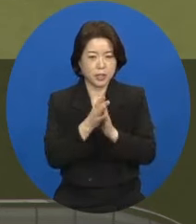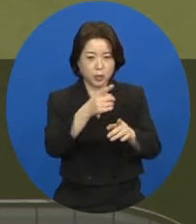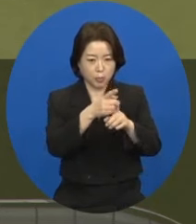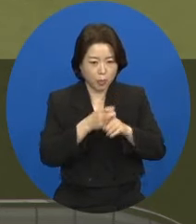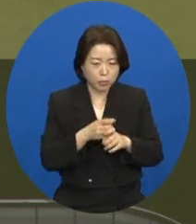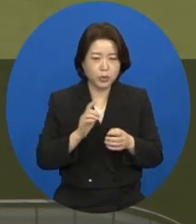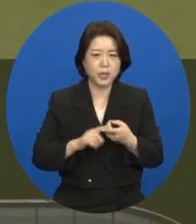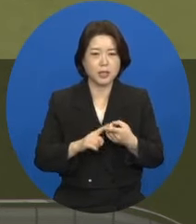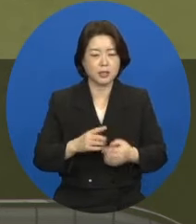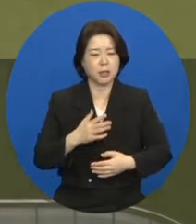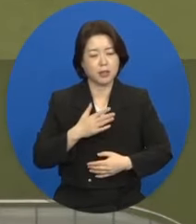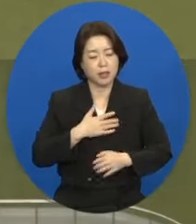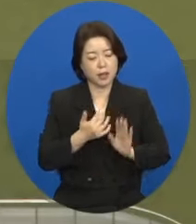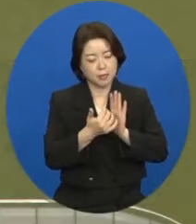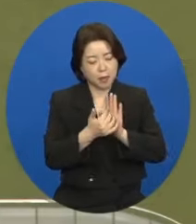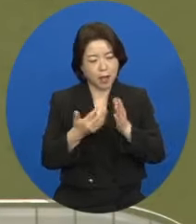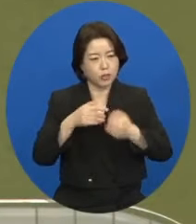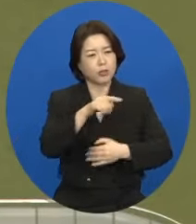막았느니라.